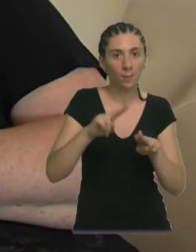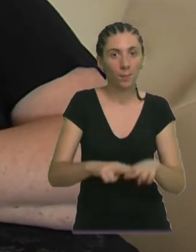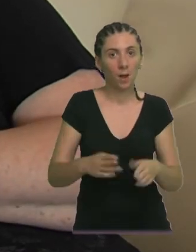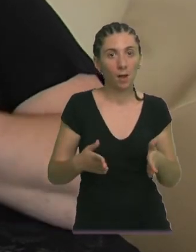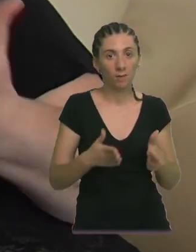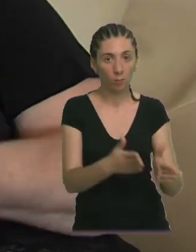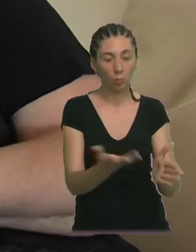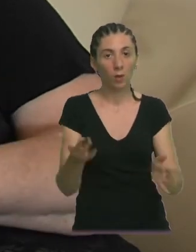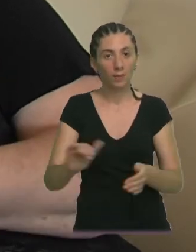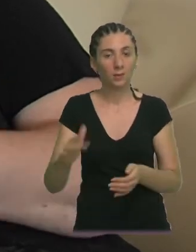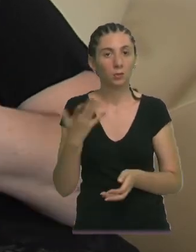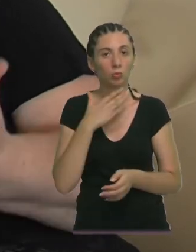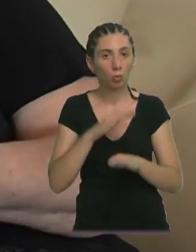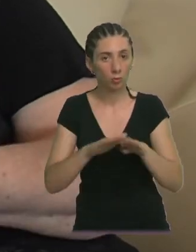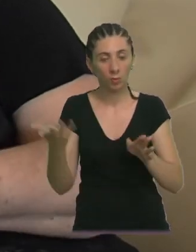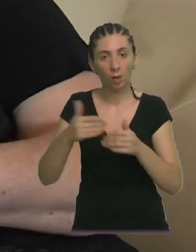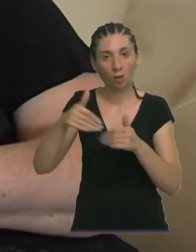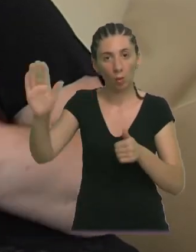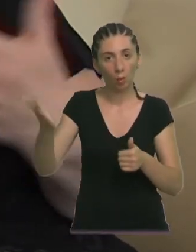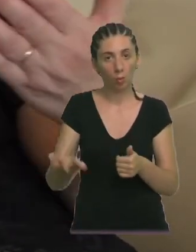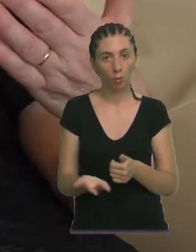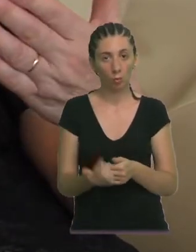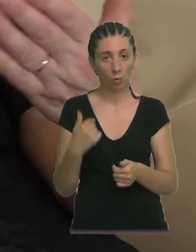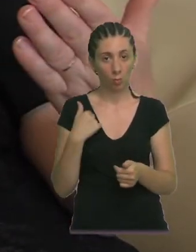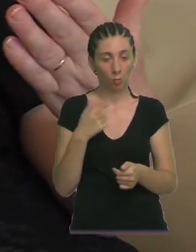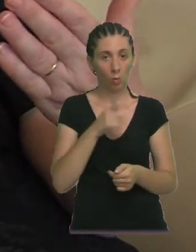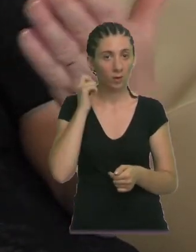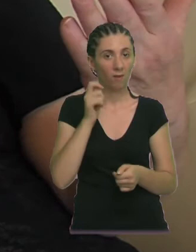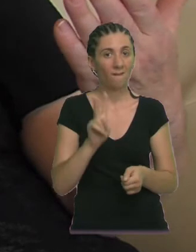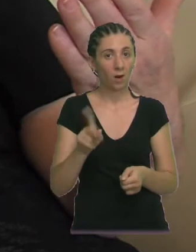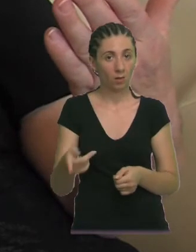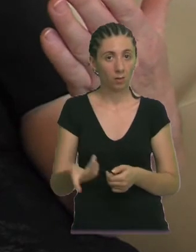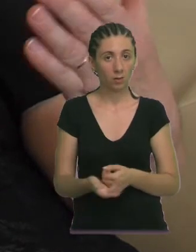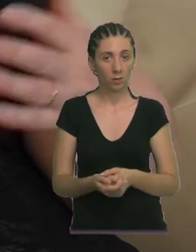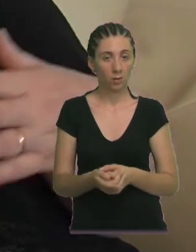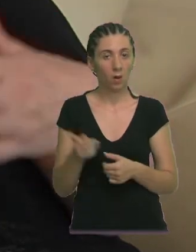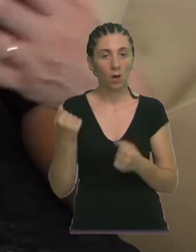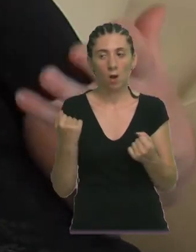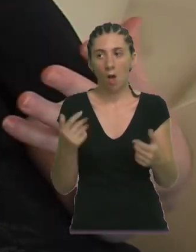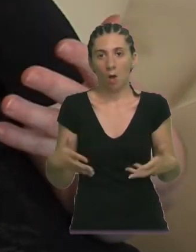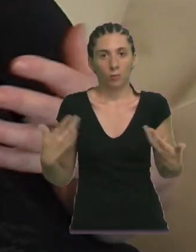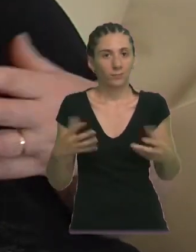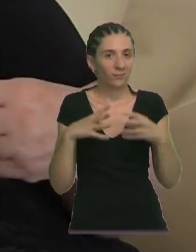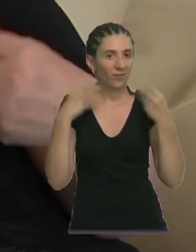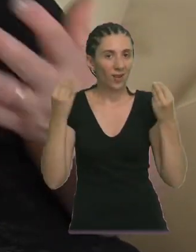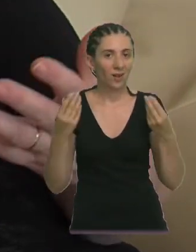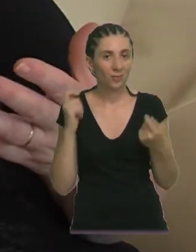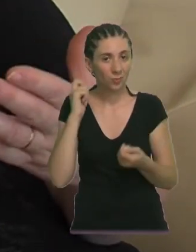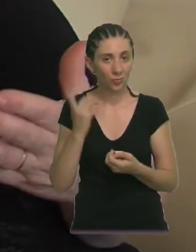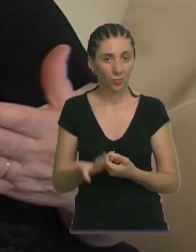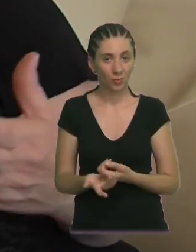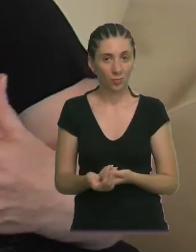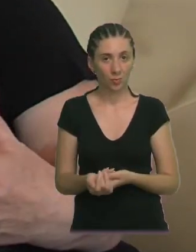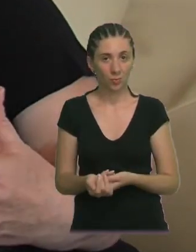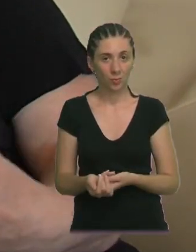kad djeca tad završe školu, kad odu. Moja djevojka Valentina, ona je tako vedra, vesela